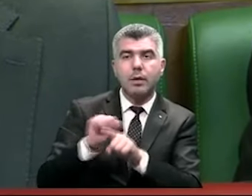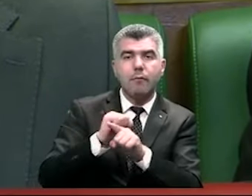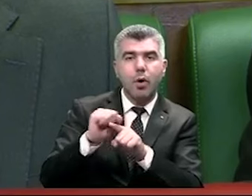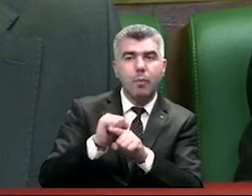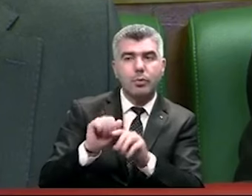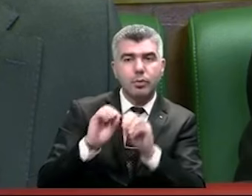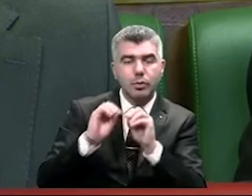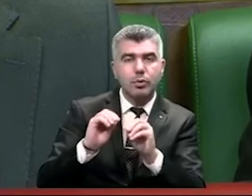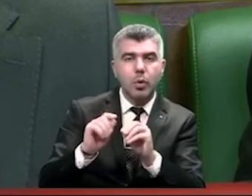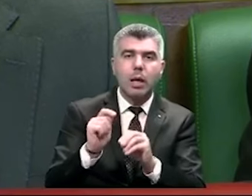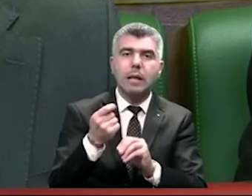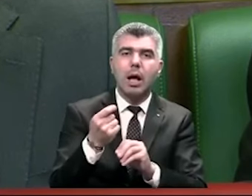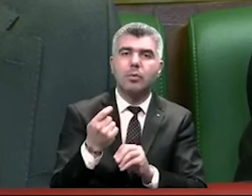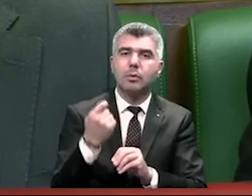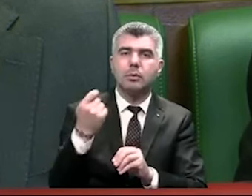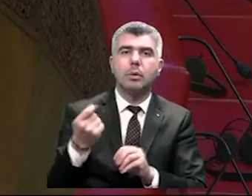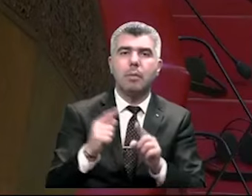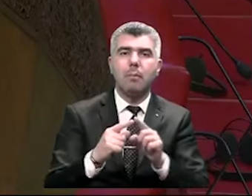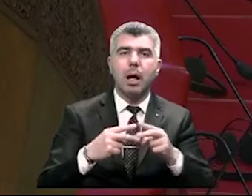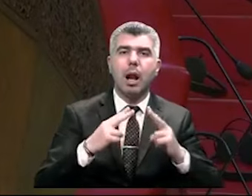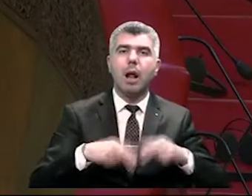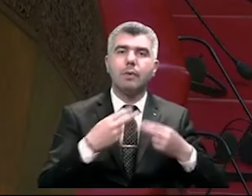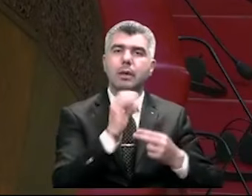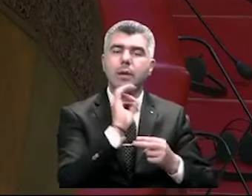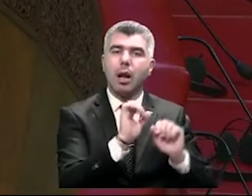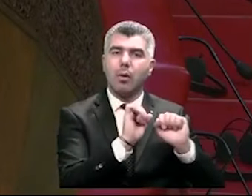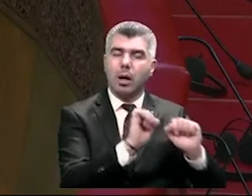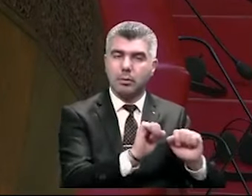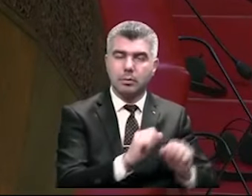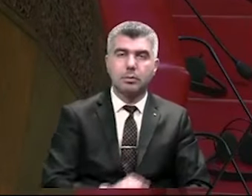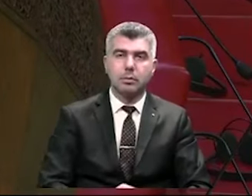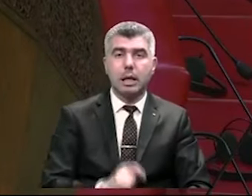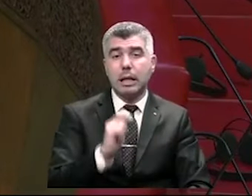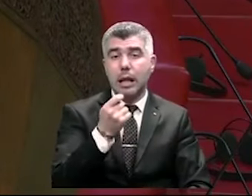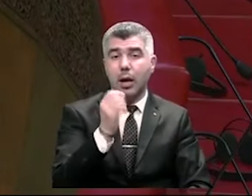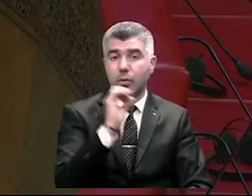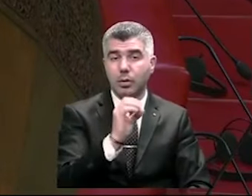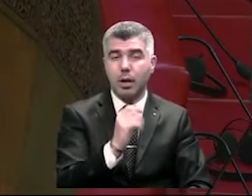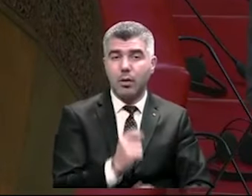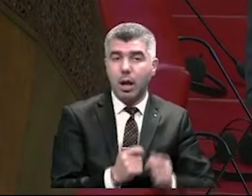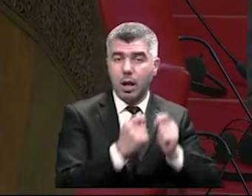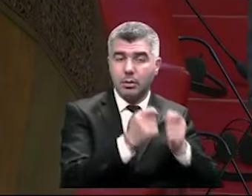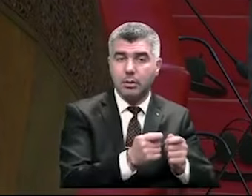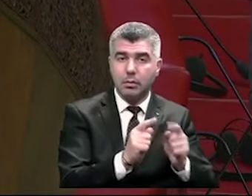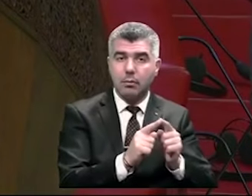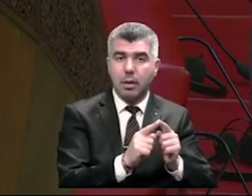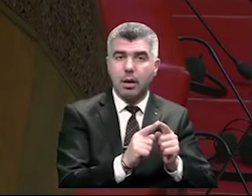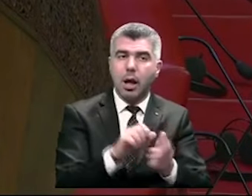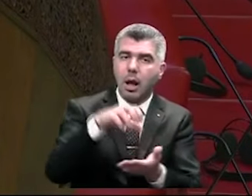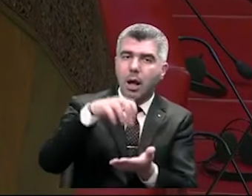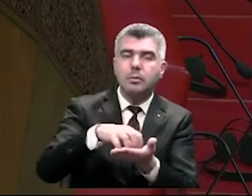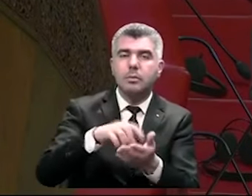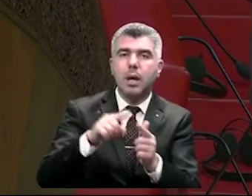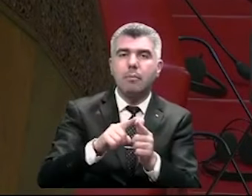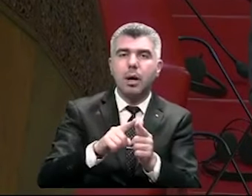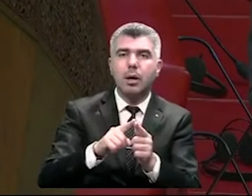ونع المفاتيح ديال الحياه وه المفاتيح الحياه كتكون في مركبات جمعيه والحياء